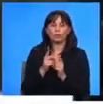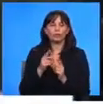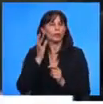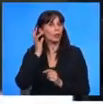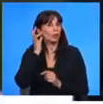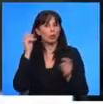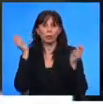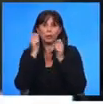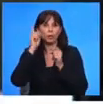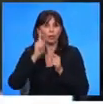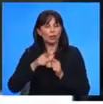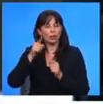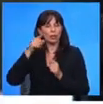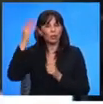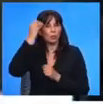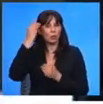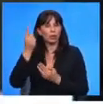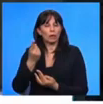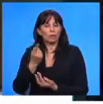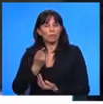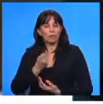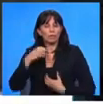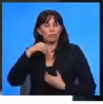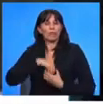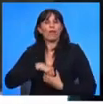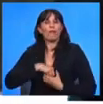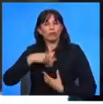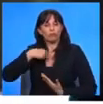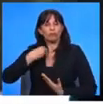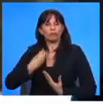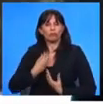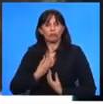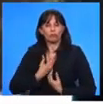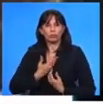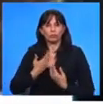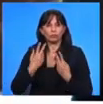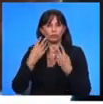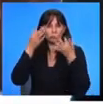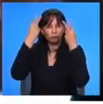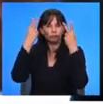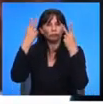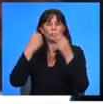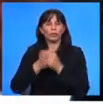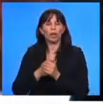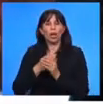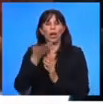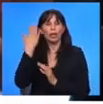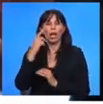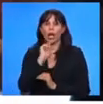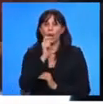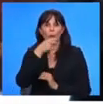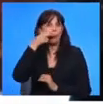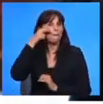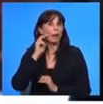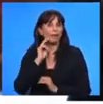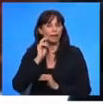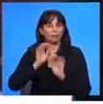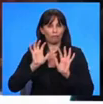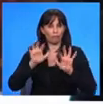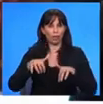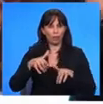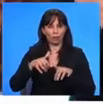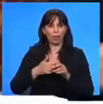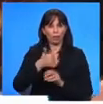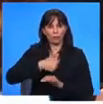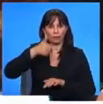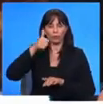צריך ללמוד ממנה מהי אצילות נפש. אבל לגבי האירוע עצמו, אני חושב שהיה רעיון עם ביידן עכשיו לא מזמן, והוא נשאל, ושוב פעם הוא גינה כמובן את